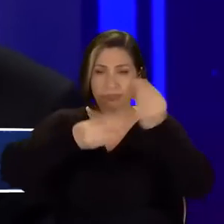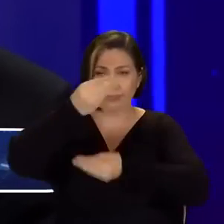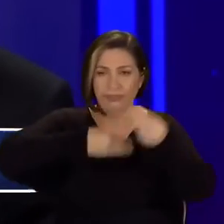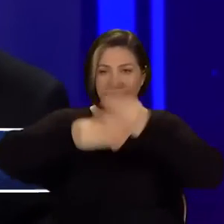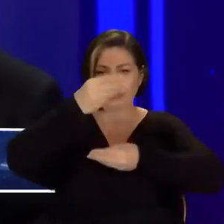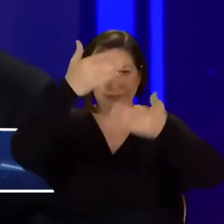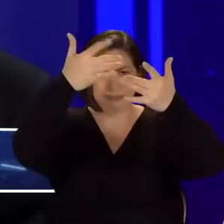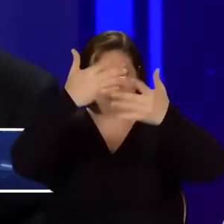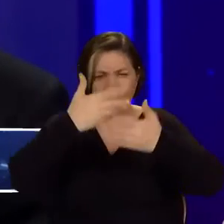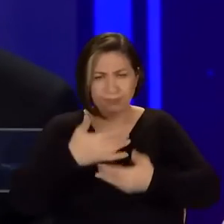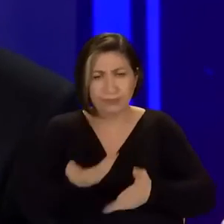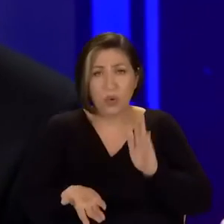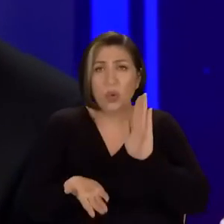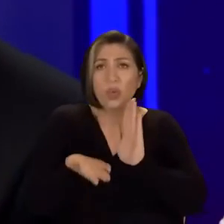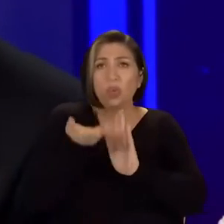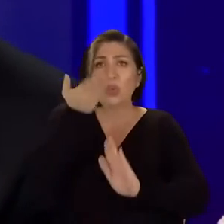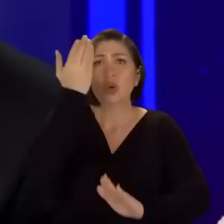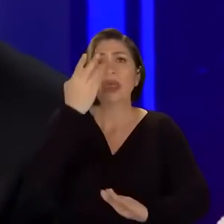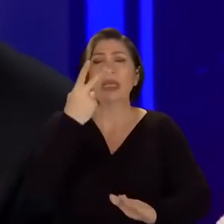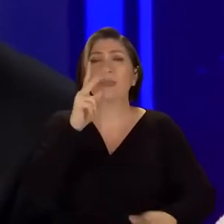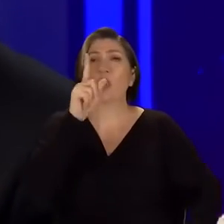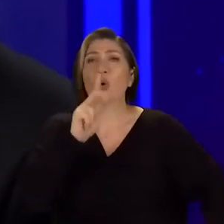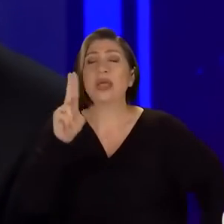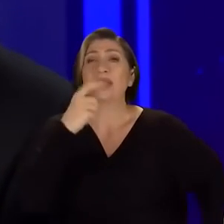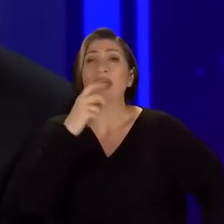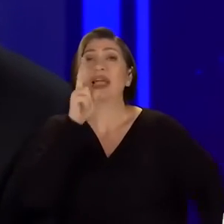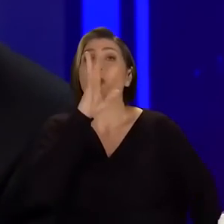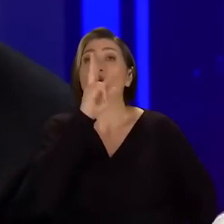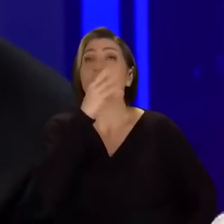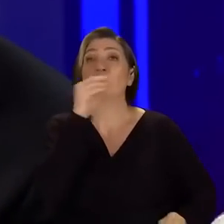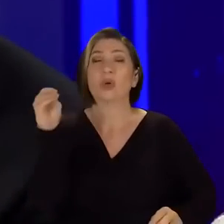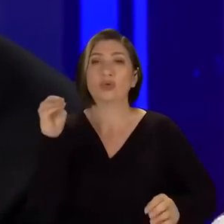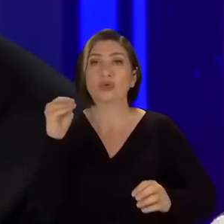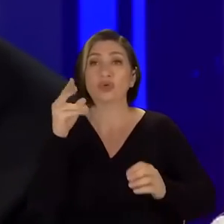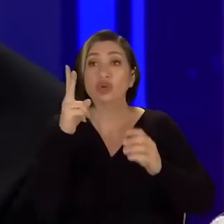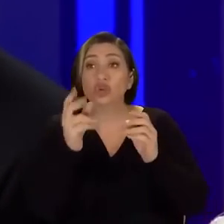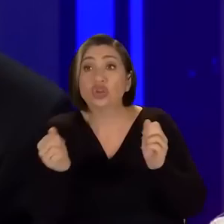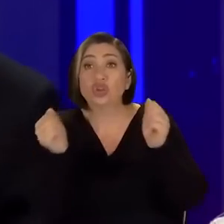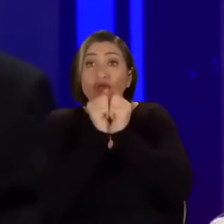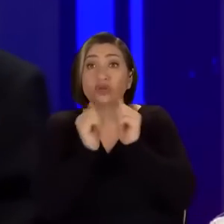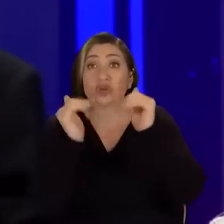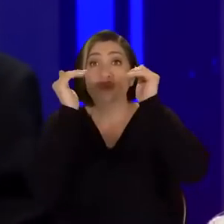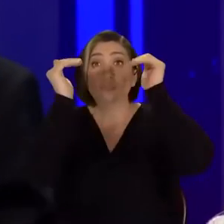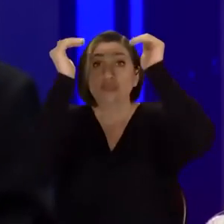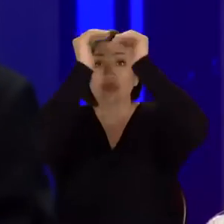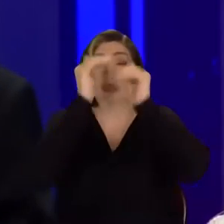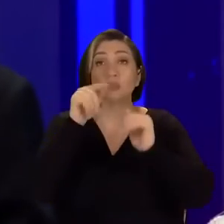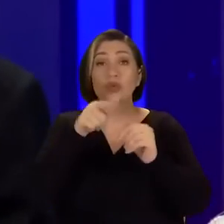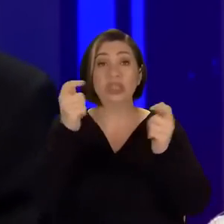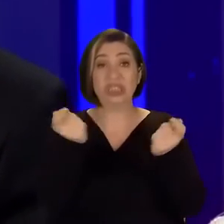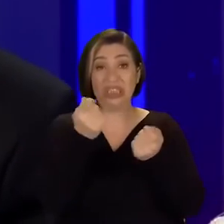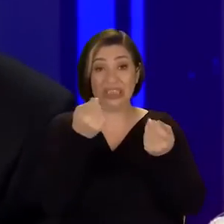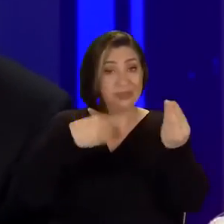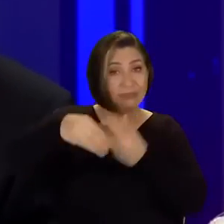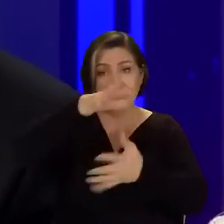Bitcoin'de yapılan işlemler, ki 2017 yılında 250 milyondu, yani çok katlanarak artıyor. Bütün bu